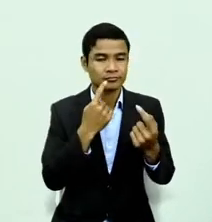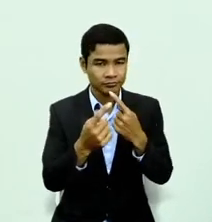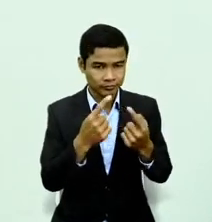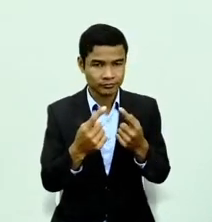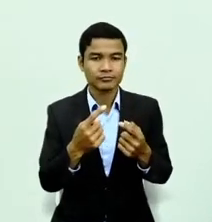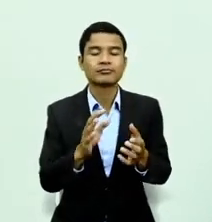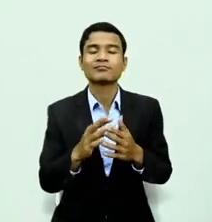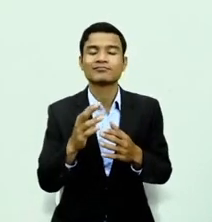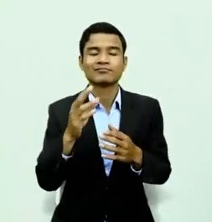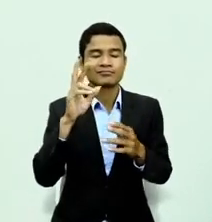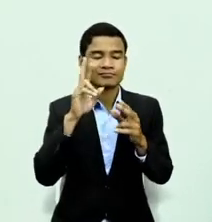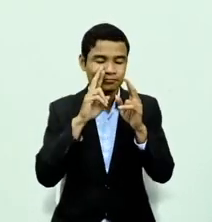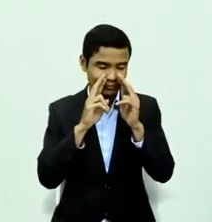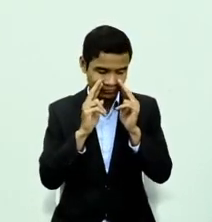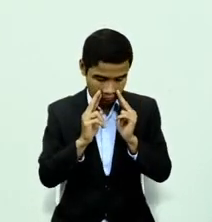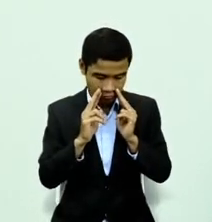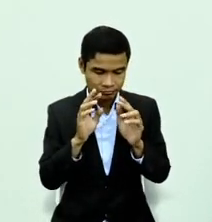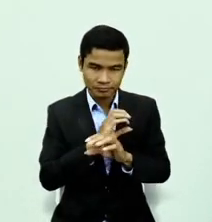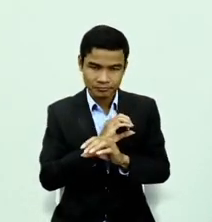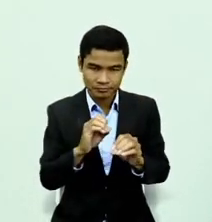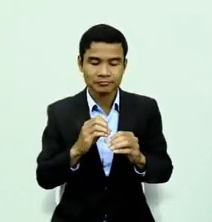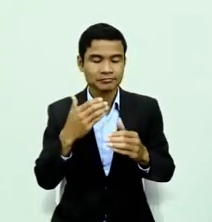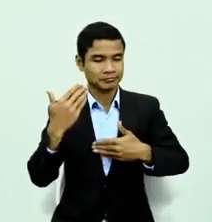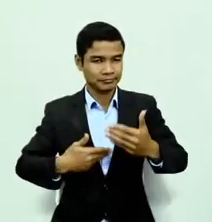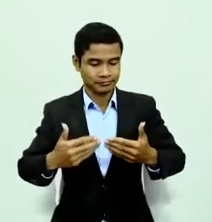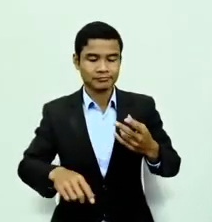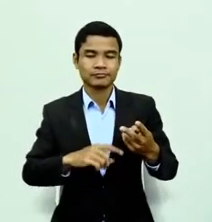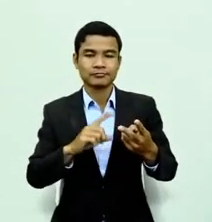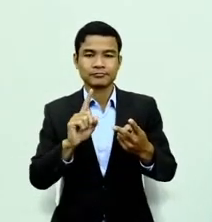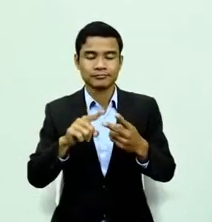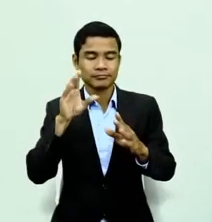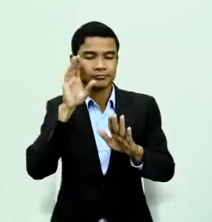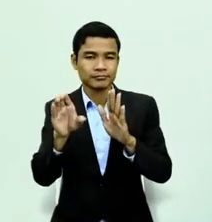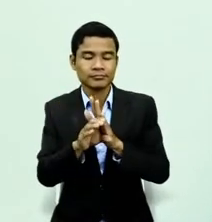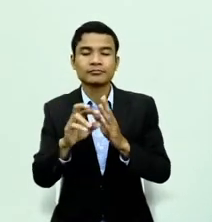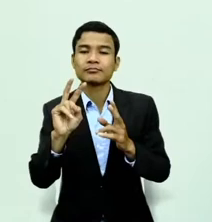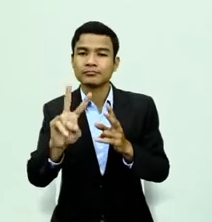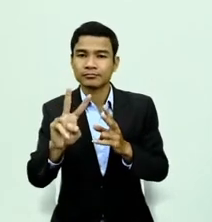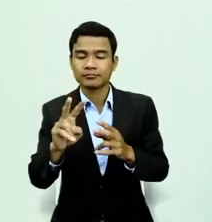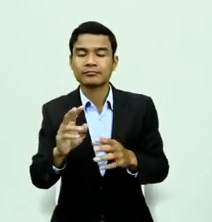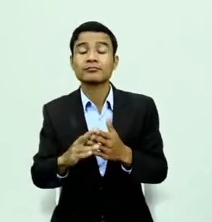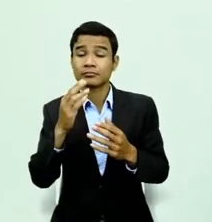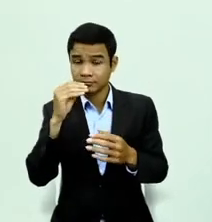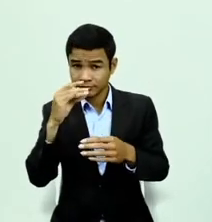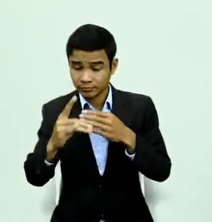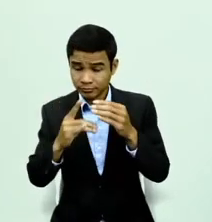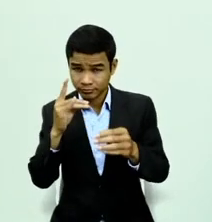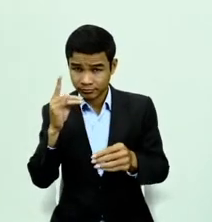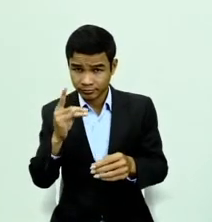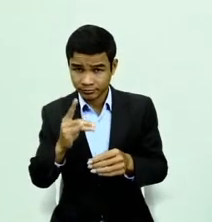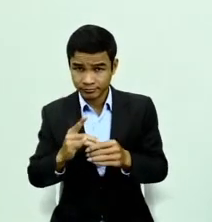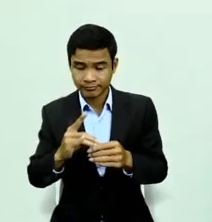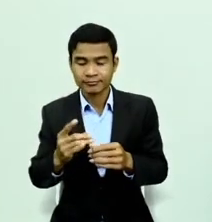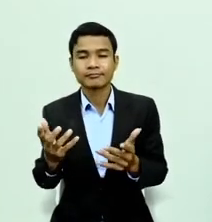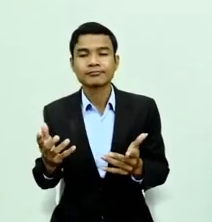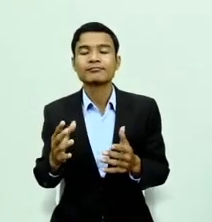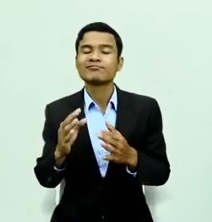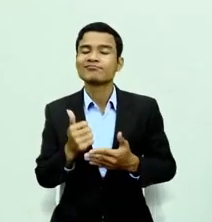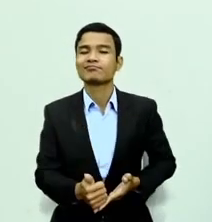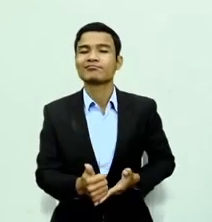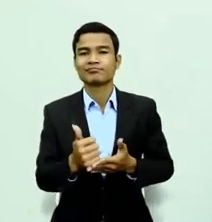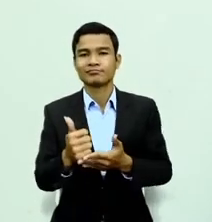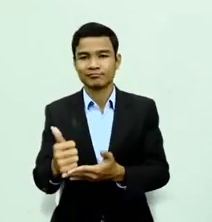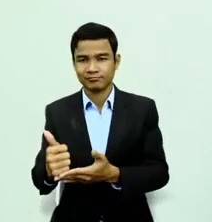khí miên tổ con. Vò nó rụp hiệp tìm mùi. Rụp hiệp bằng tọp tiết cứ nì dễ ông bí. Chà, ca chè